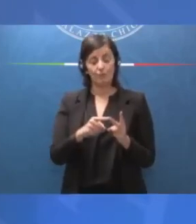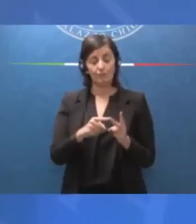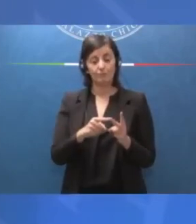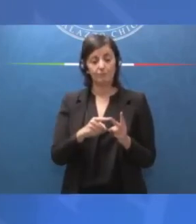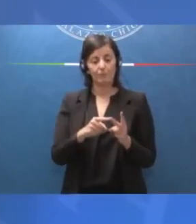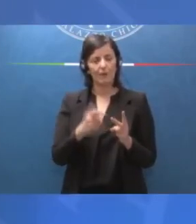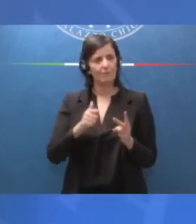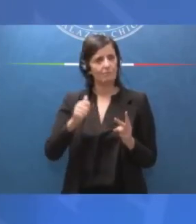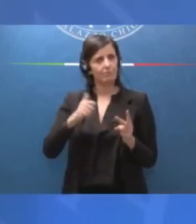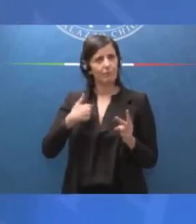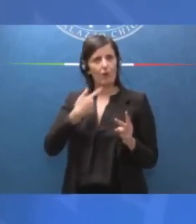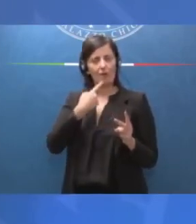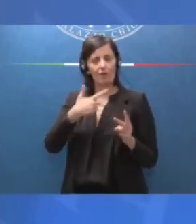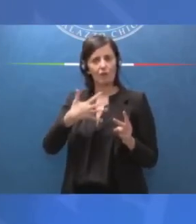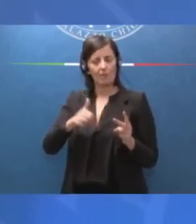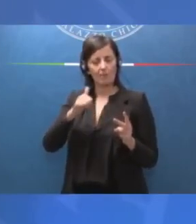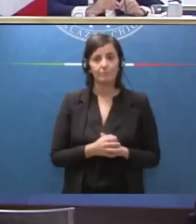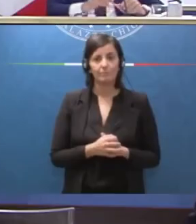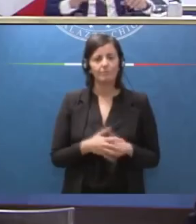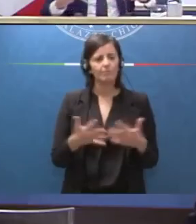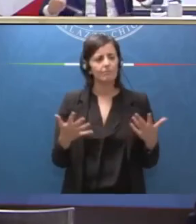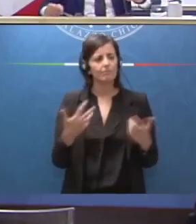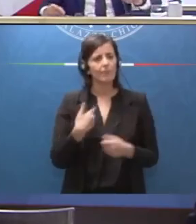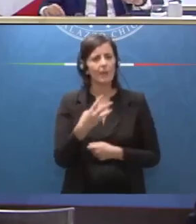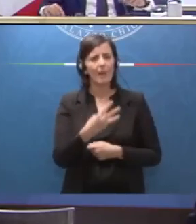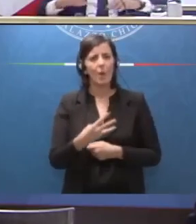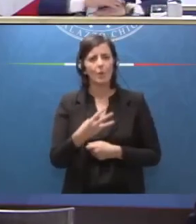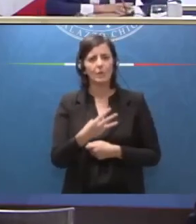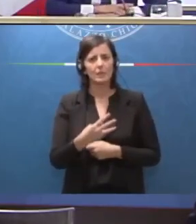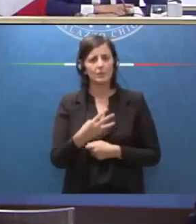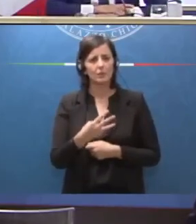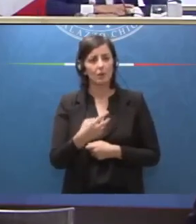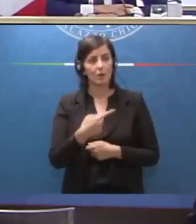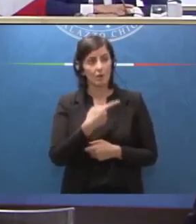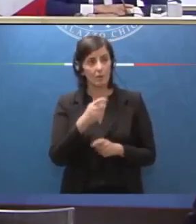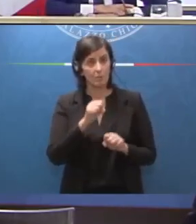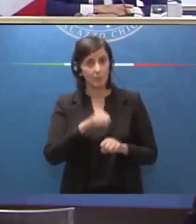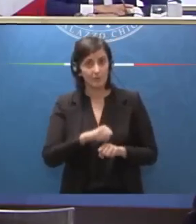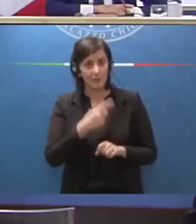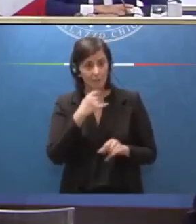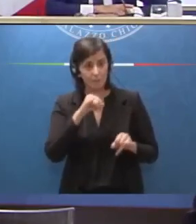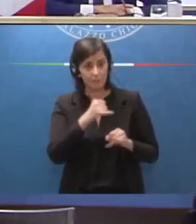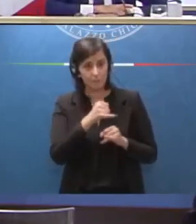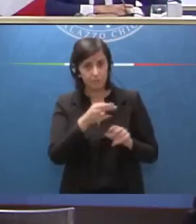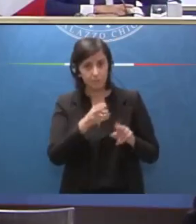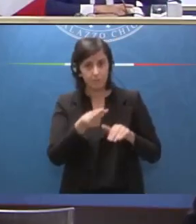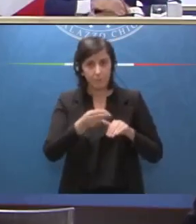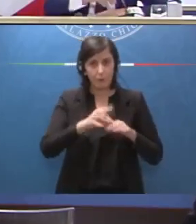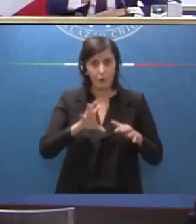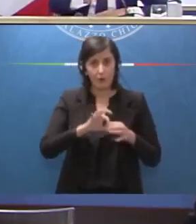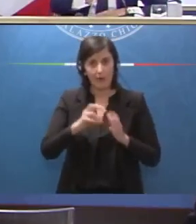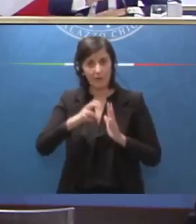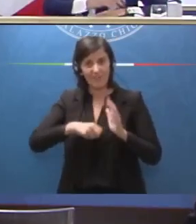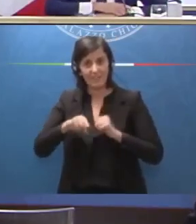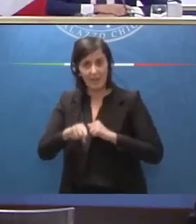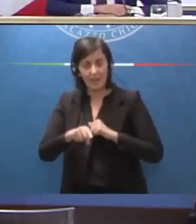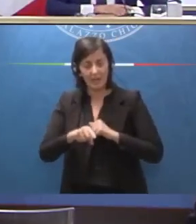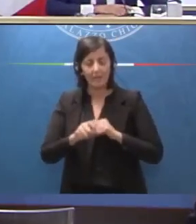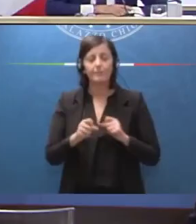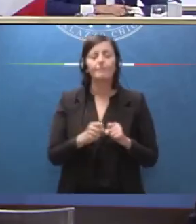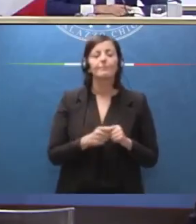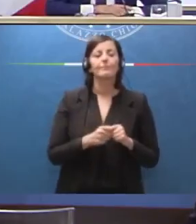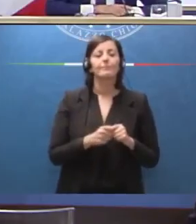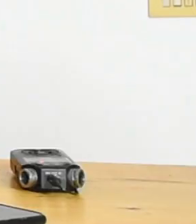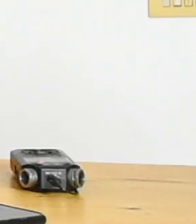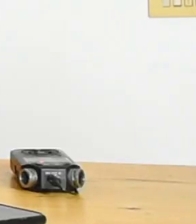di protezione sociale, non temete, perché dal 2024, povertà o non povertà, anziani o disabili, non importa, il reddito verrà